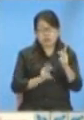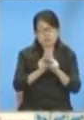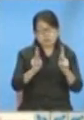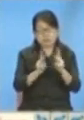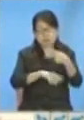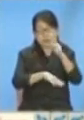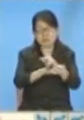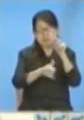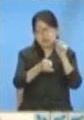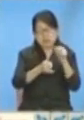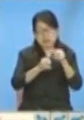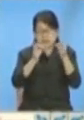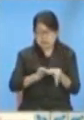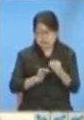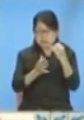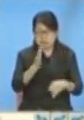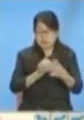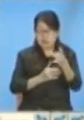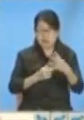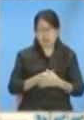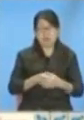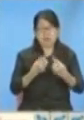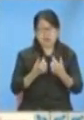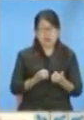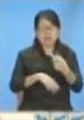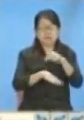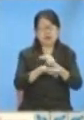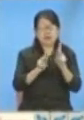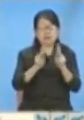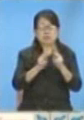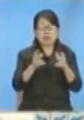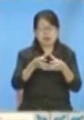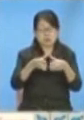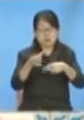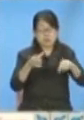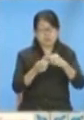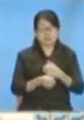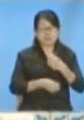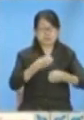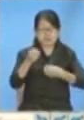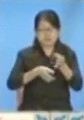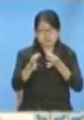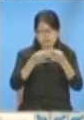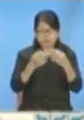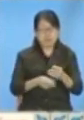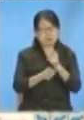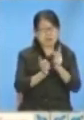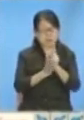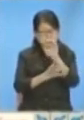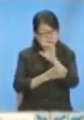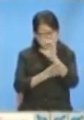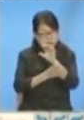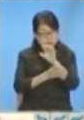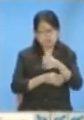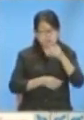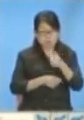รมธิการและเมื่อกี้ท่านประธานกรรมธิการก็ได้ออกมาพูดว่าโดยข้อบังคับท่